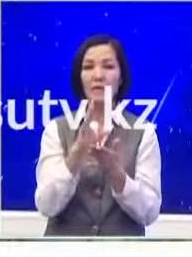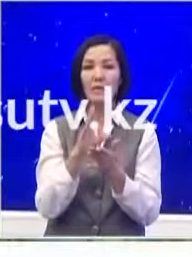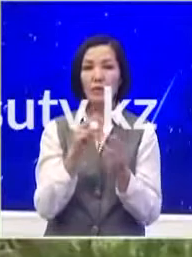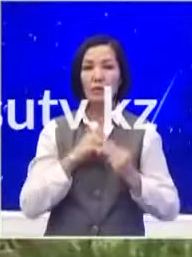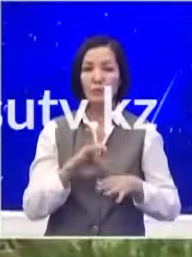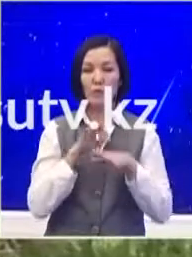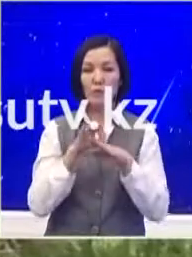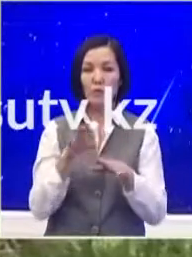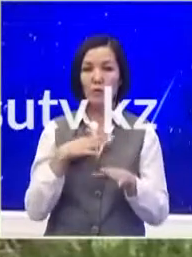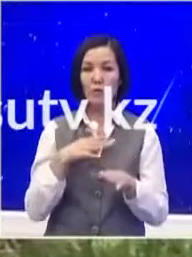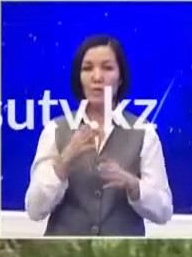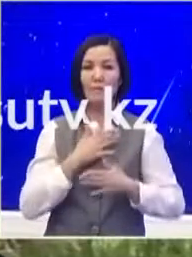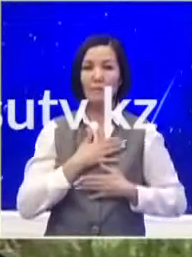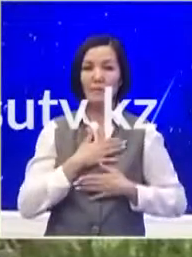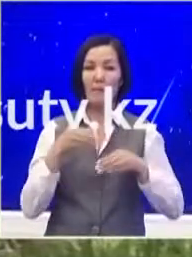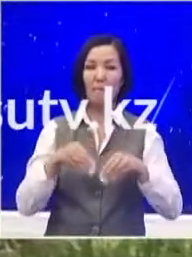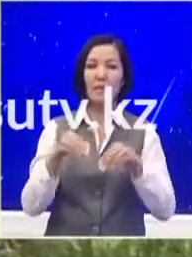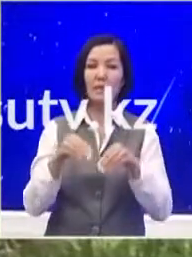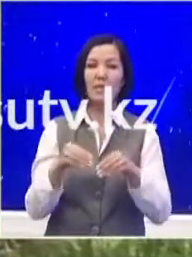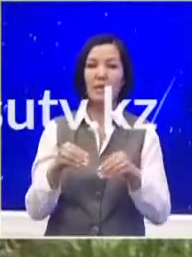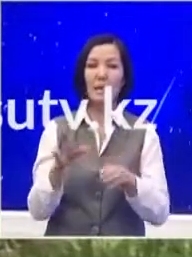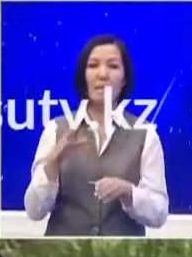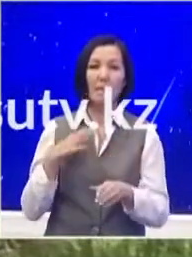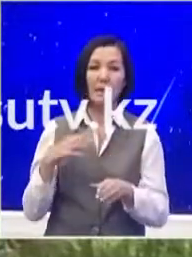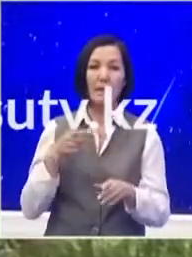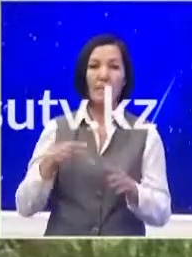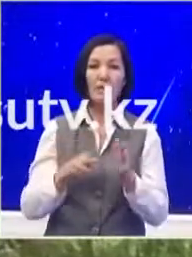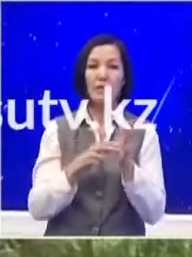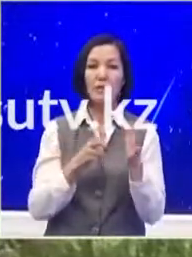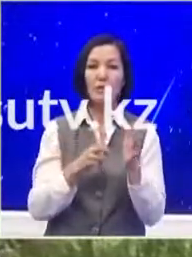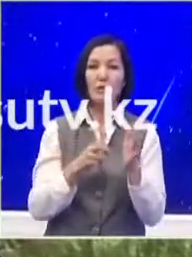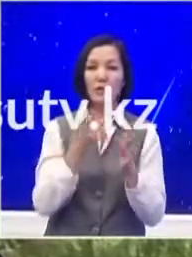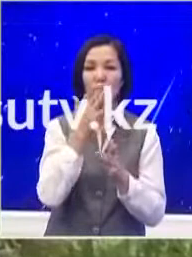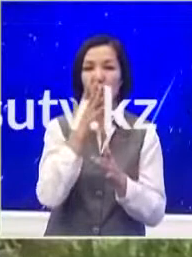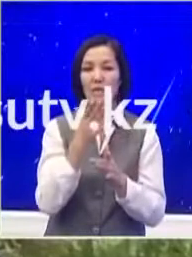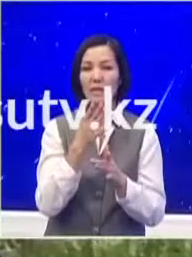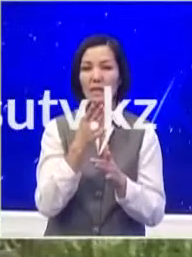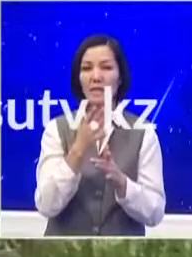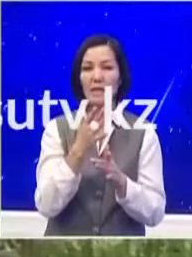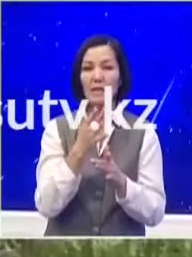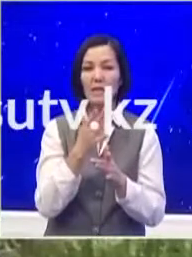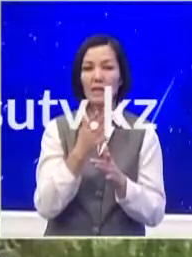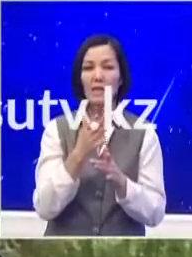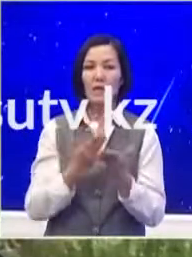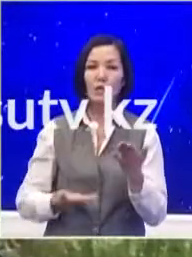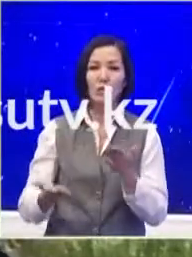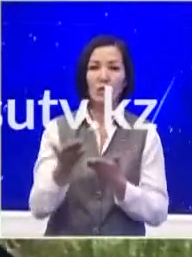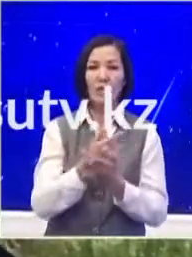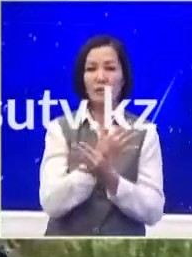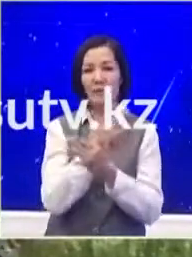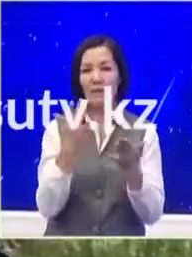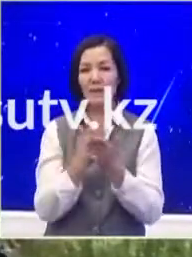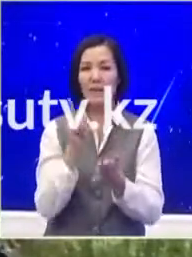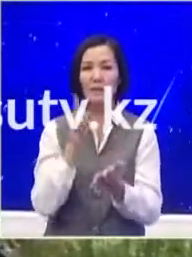жұмыстар жүргізілуде. Біздің бақшаның гендік қоры бай. 1700-ге жуық шетелдік және жергілікті селекция түрі жинақталған. Біздің